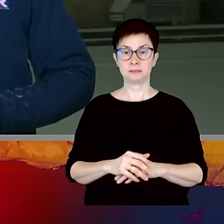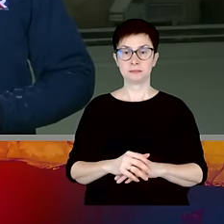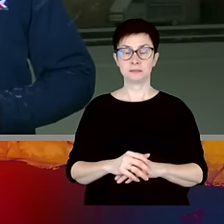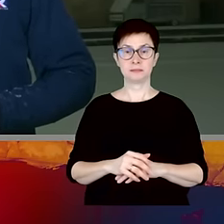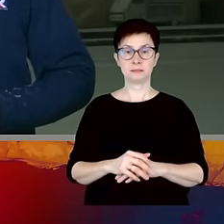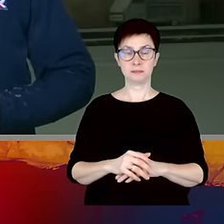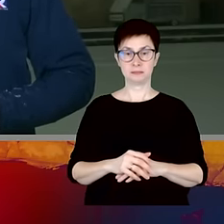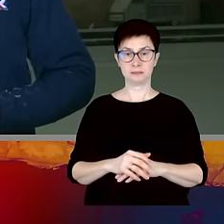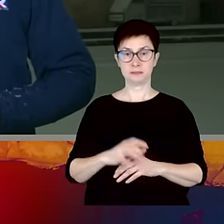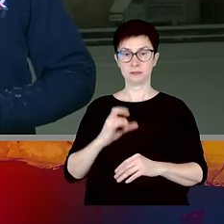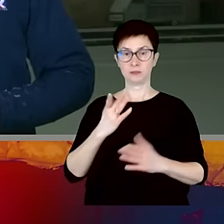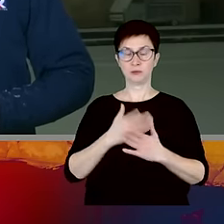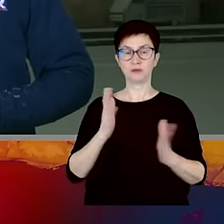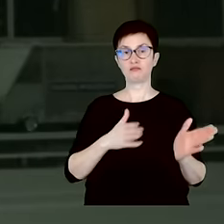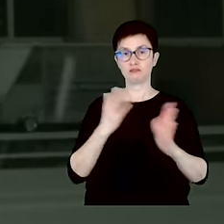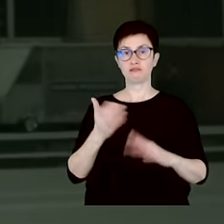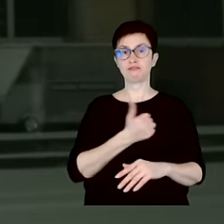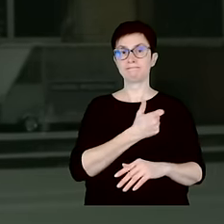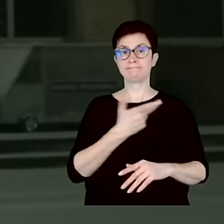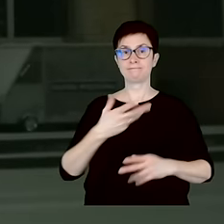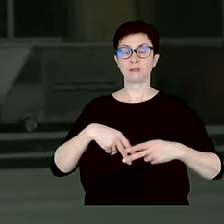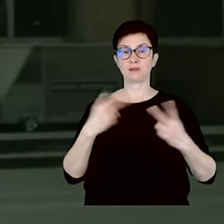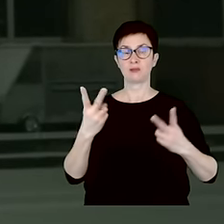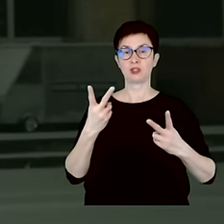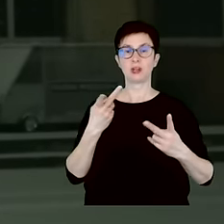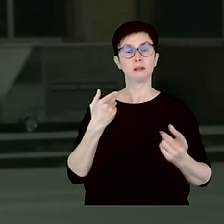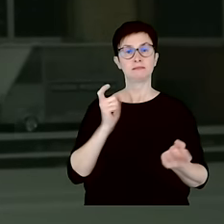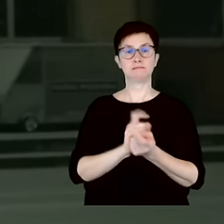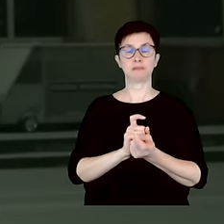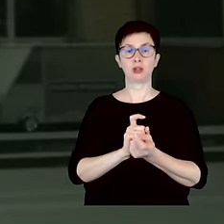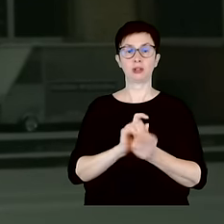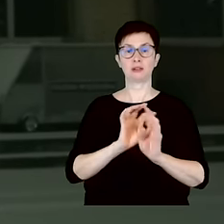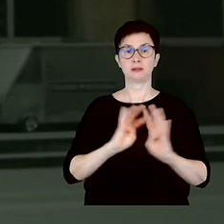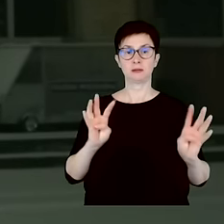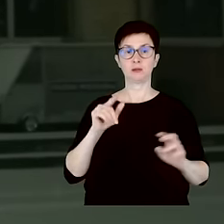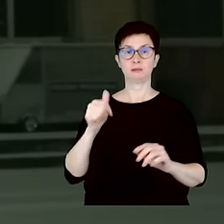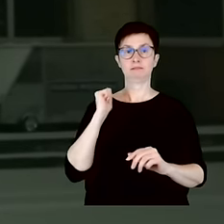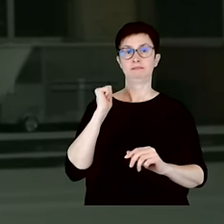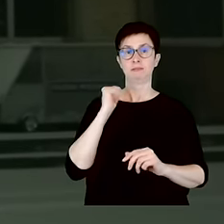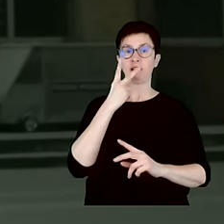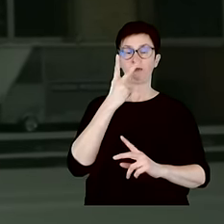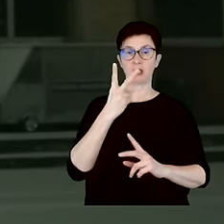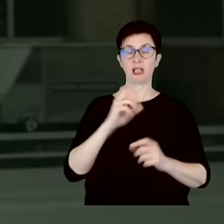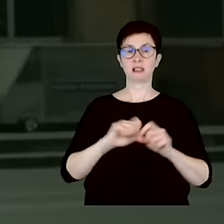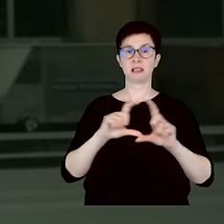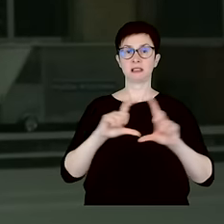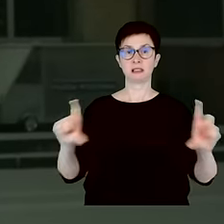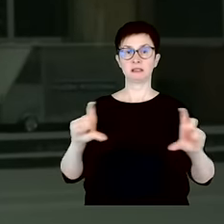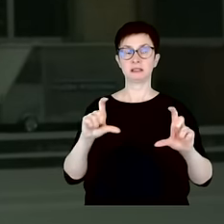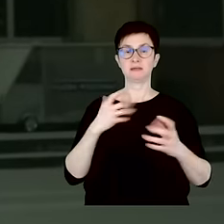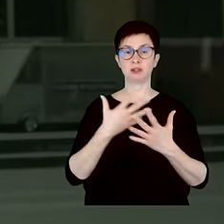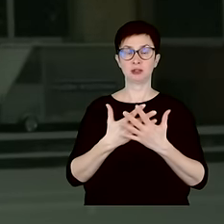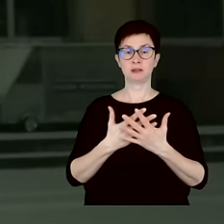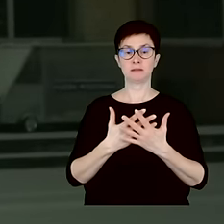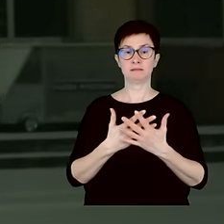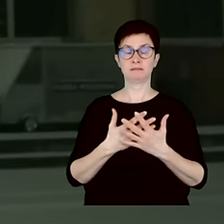To kolejny dzień protestów pod aresztem śledczym w Radomiu, który widzą Państwo za moimi plecami. Co istotne, z dnia na dzień